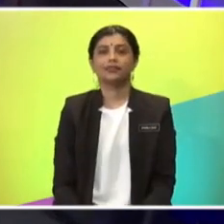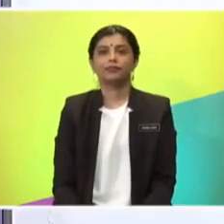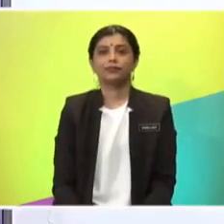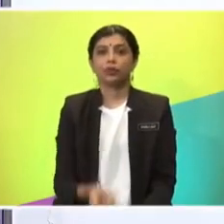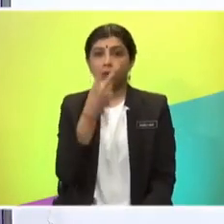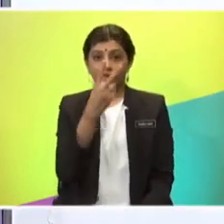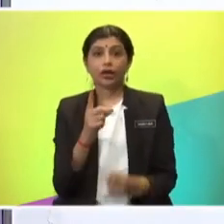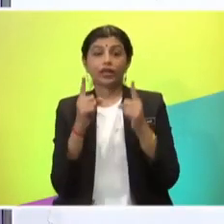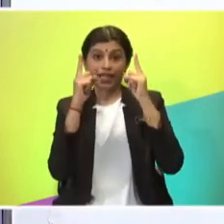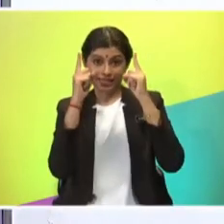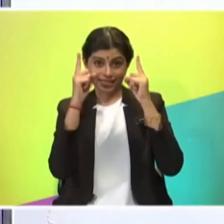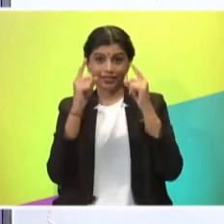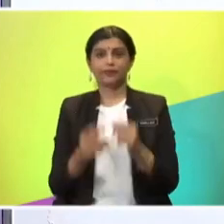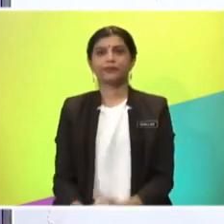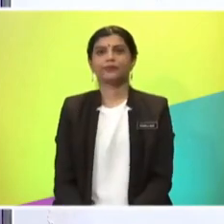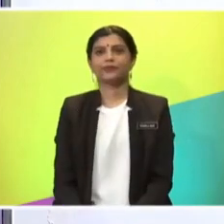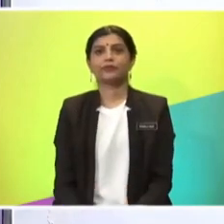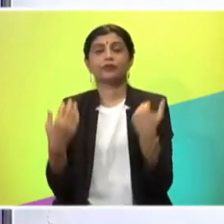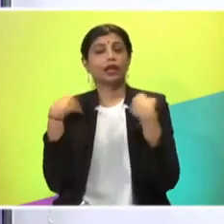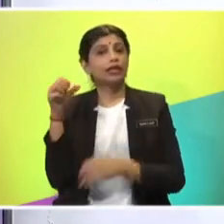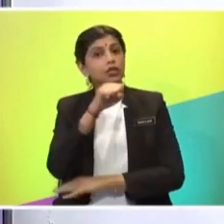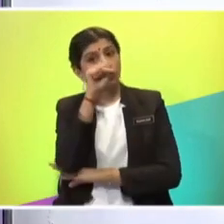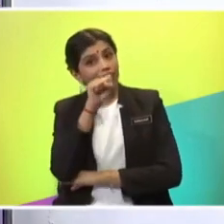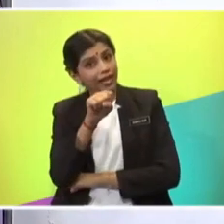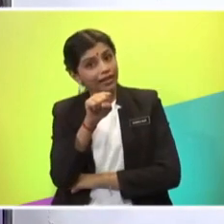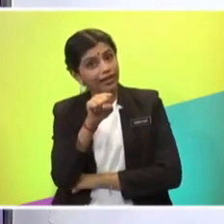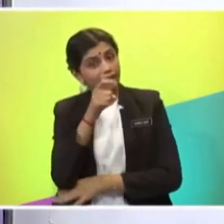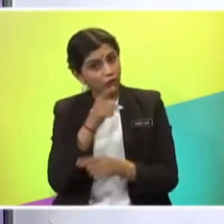paparan, ada soalan di situ.